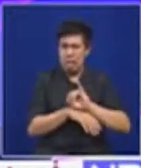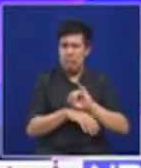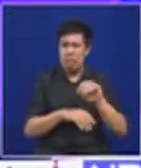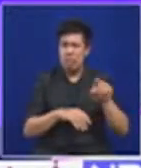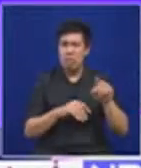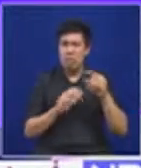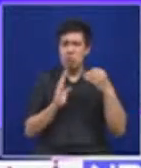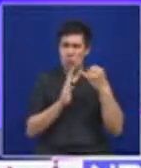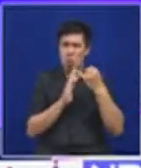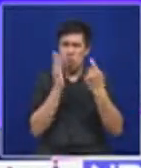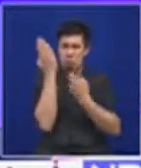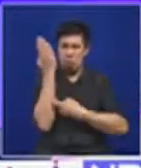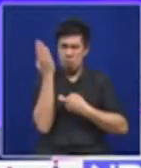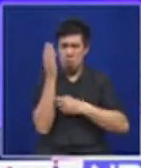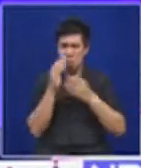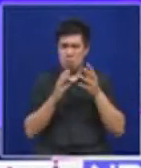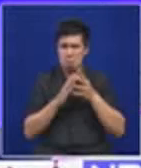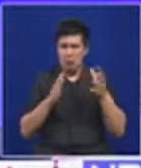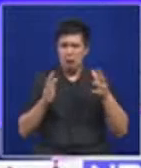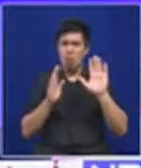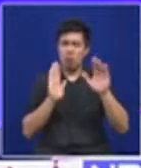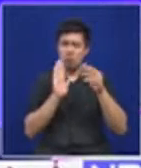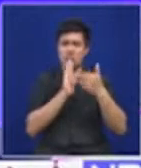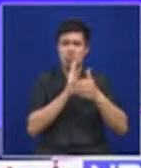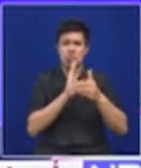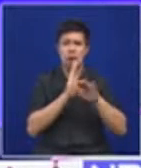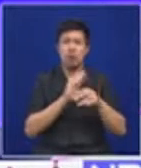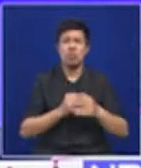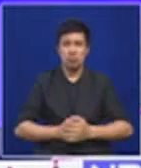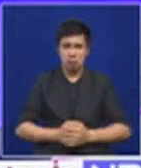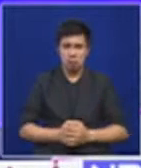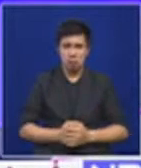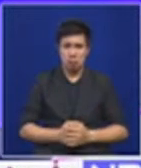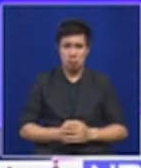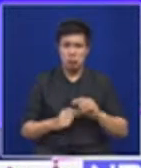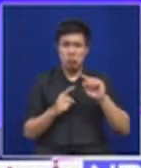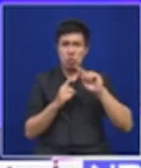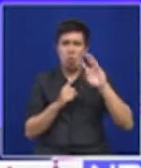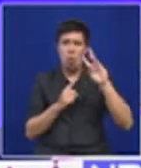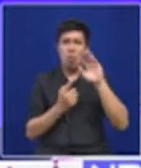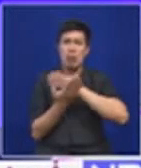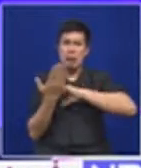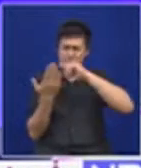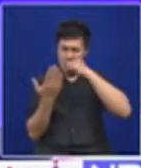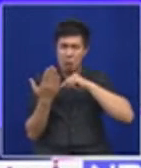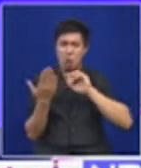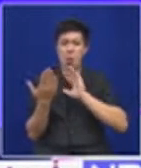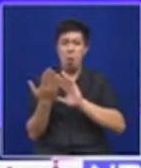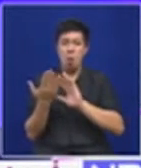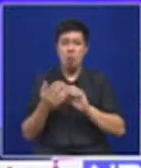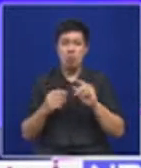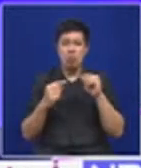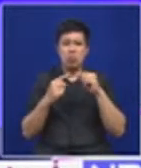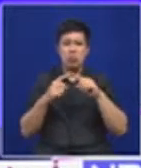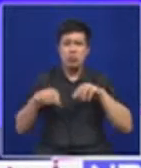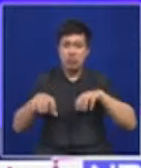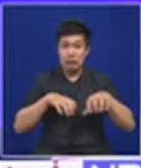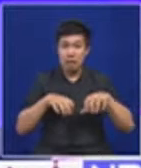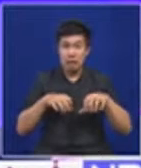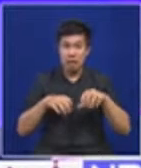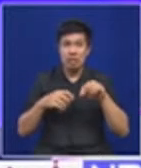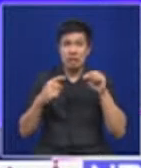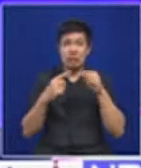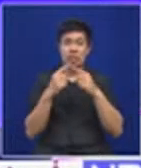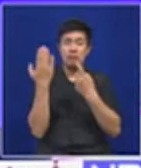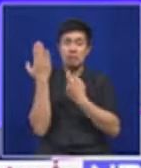าฬเป็นจังหวัดที่ปลูกยางพารามากที่สุดในอีสานนะครับเป็นอันดับ6ของประเทศไทยดังนั้นในการจัดงานยางพาราปีนี้เร